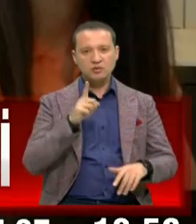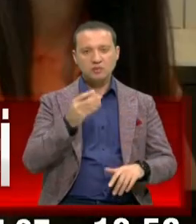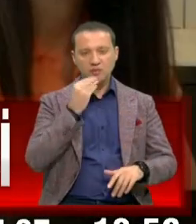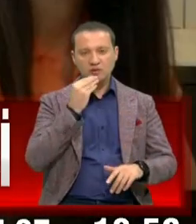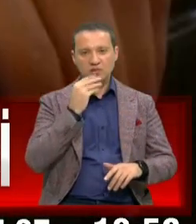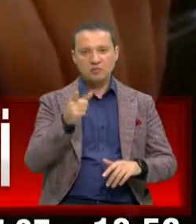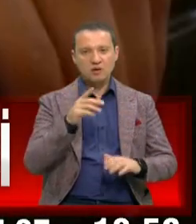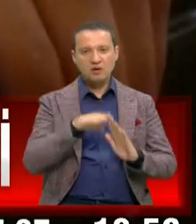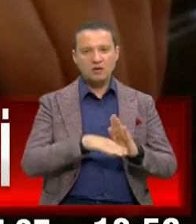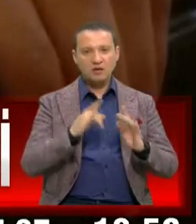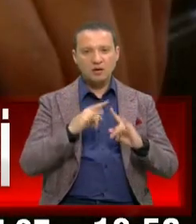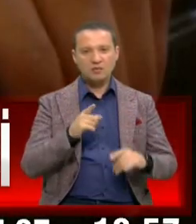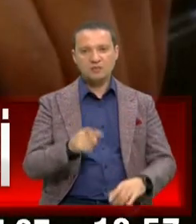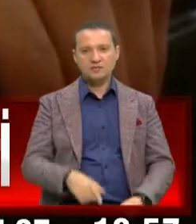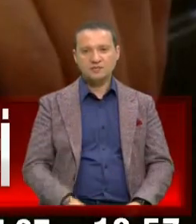beslenme kampı